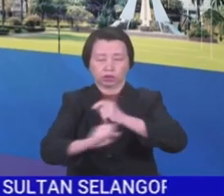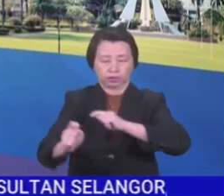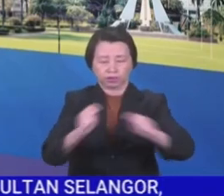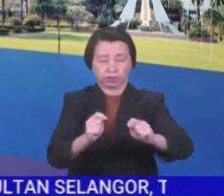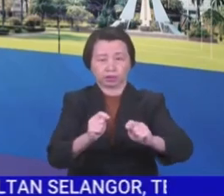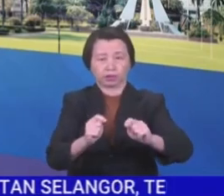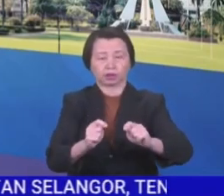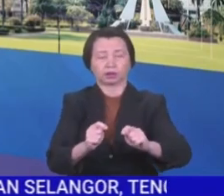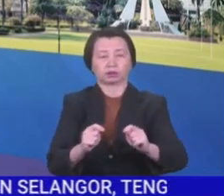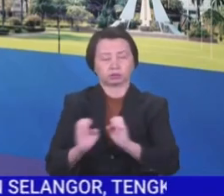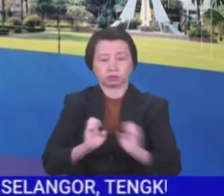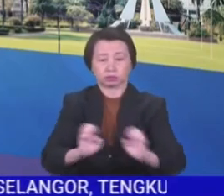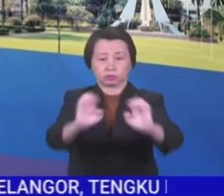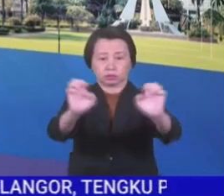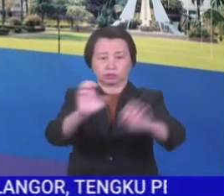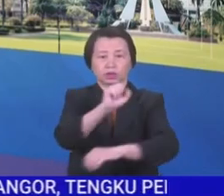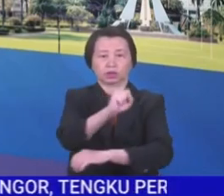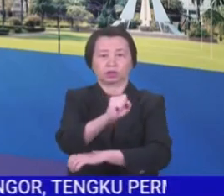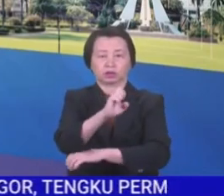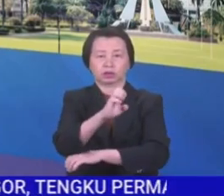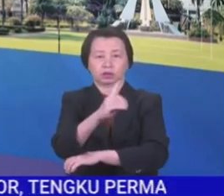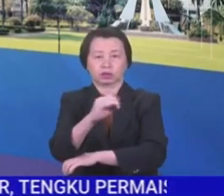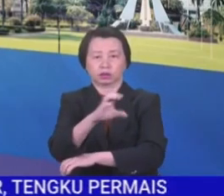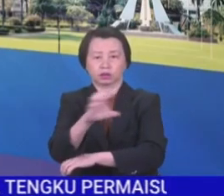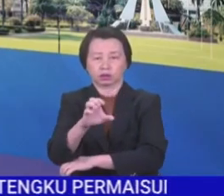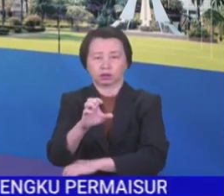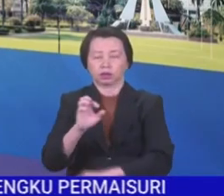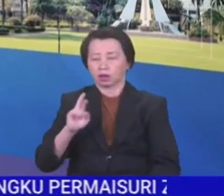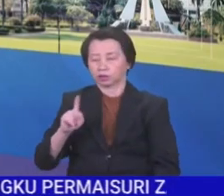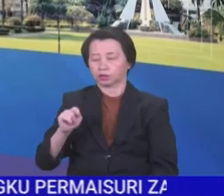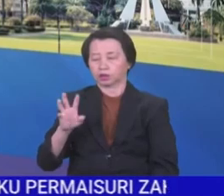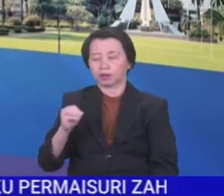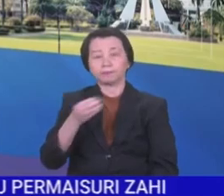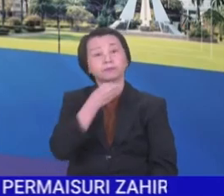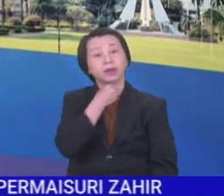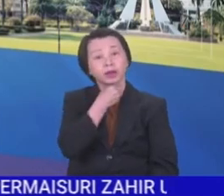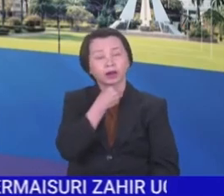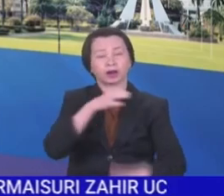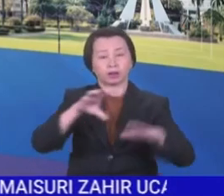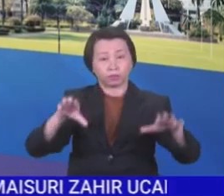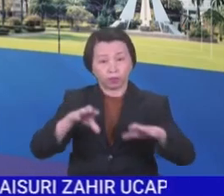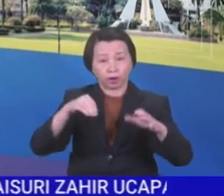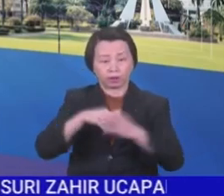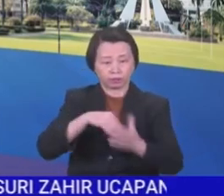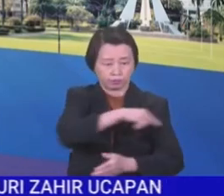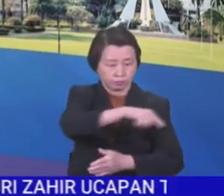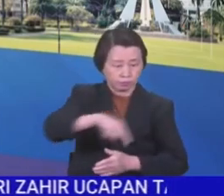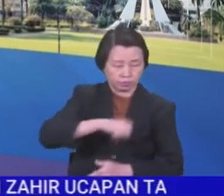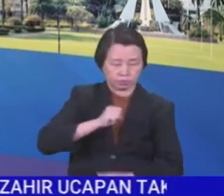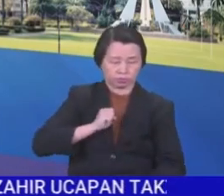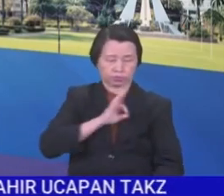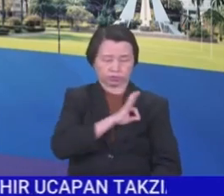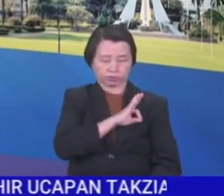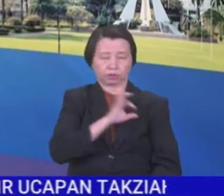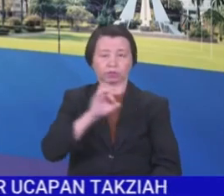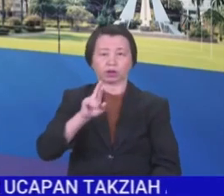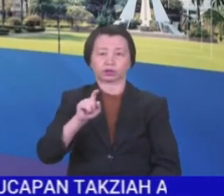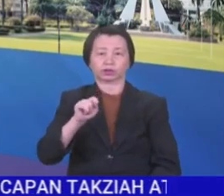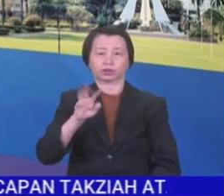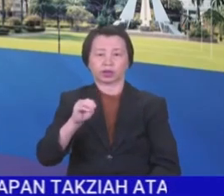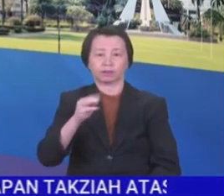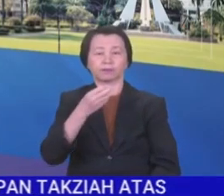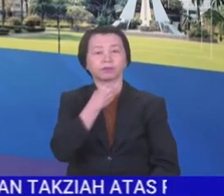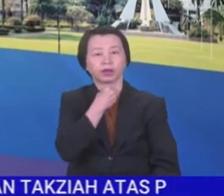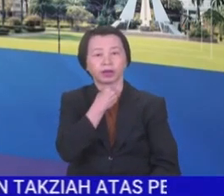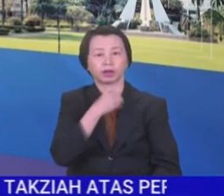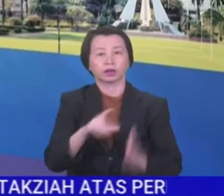balas kecemasan SIDET RTM Perak Siri Khas yang dilaksanakan dalam kalangan kakitangan RTM Perak.